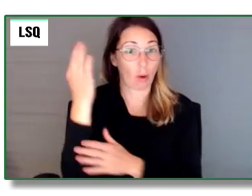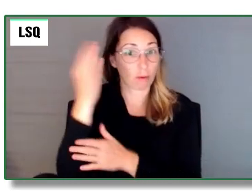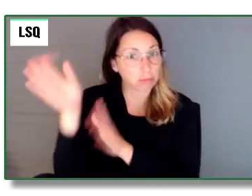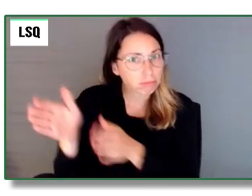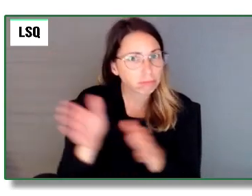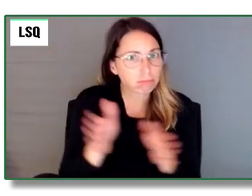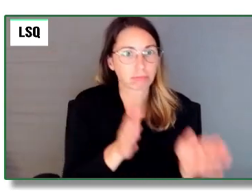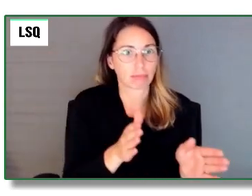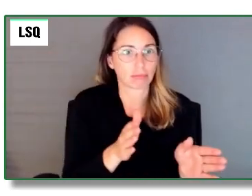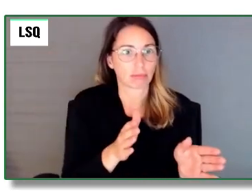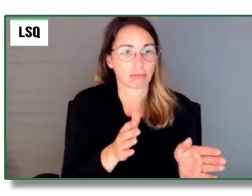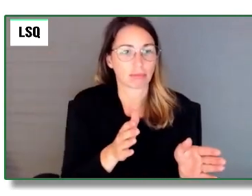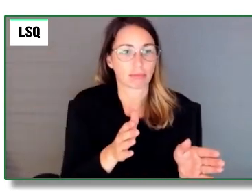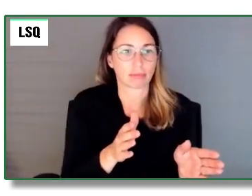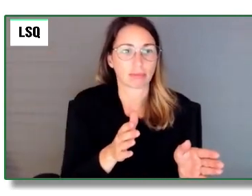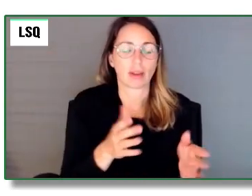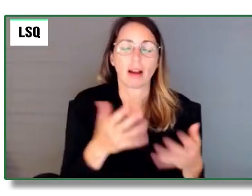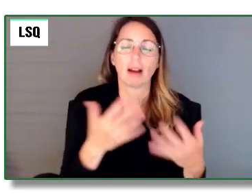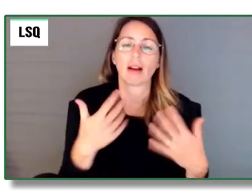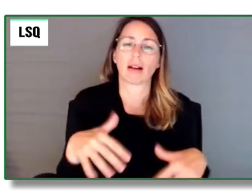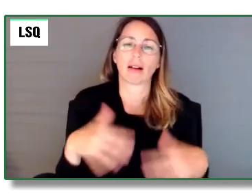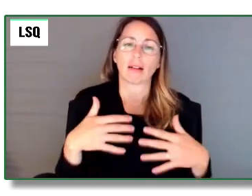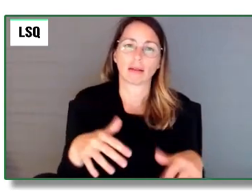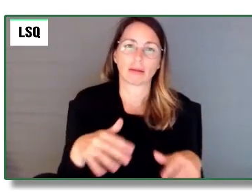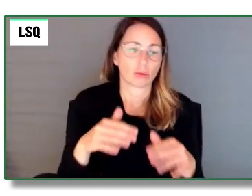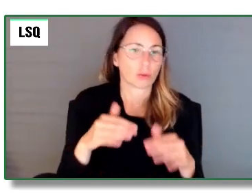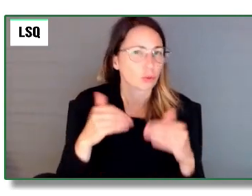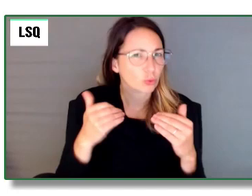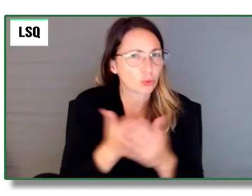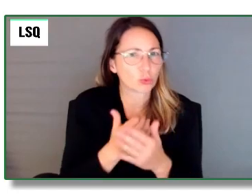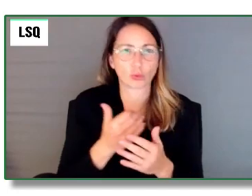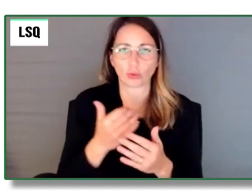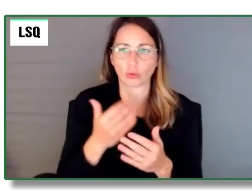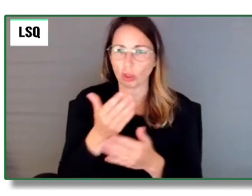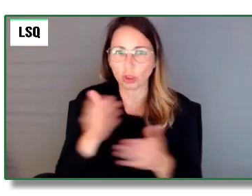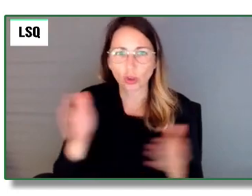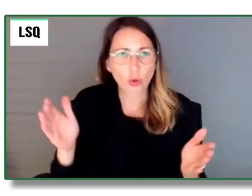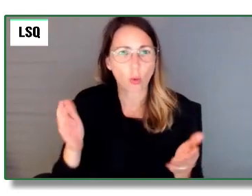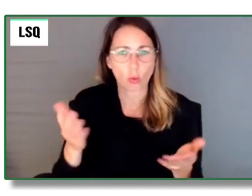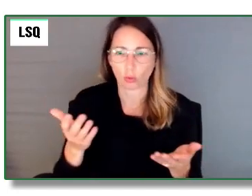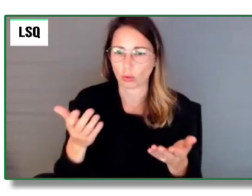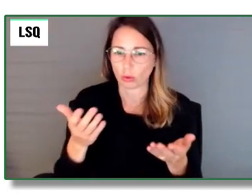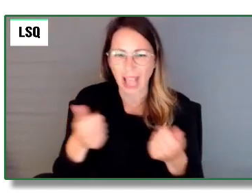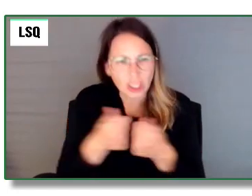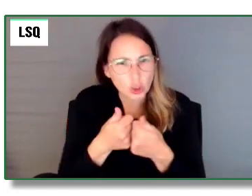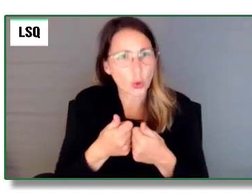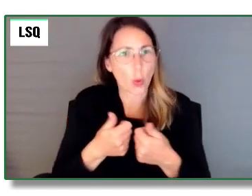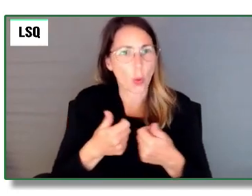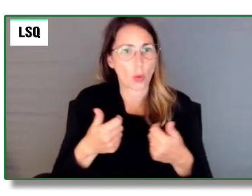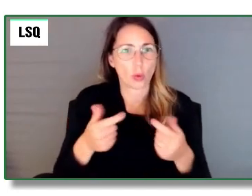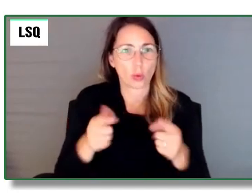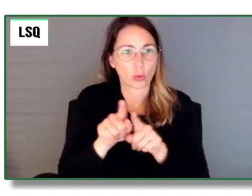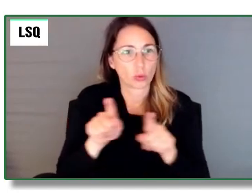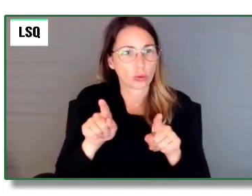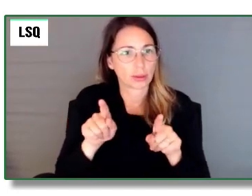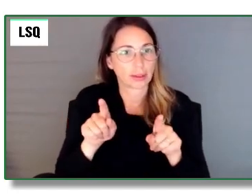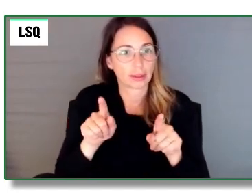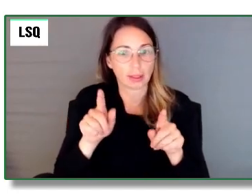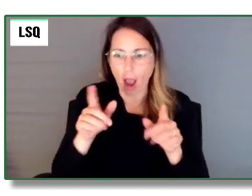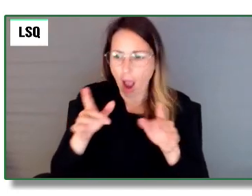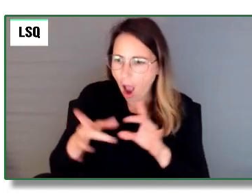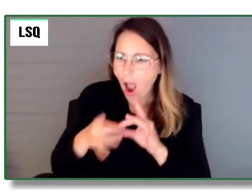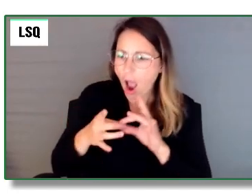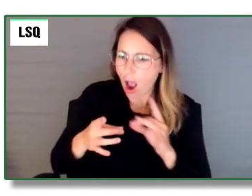sont investies, ils écoutent, on parle des enjeux qui les concernent profondément. Et c'est pour ça que ça devient